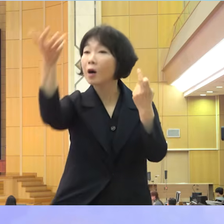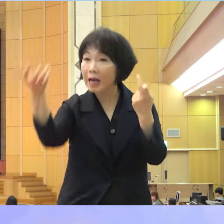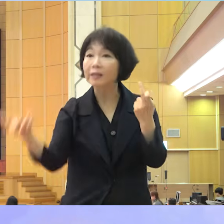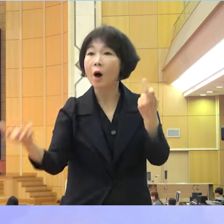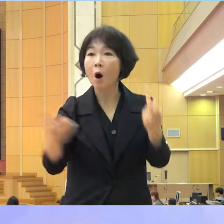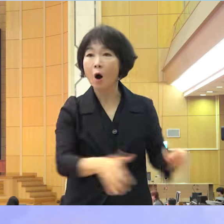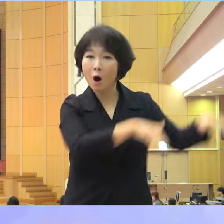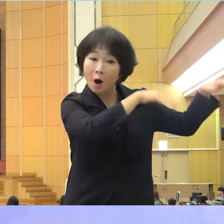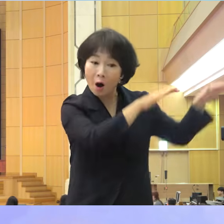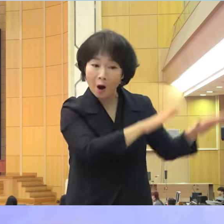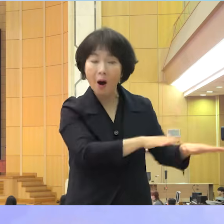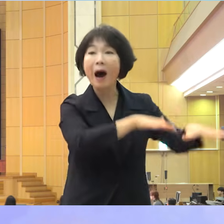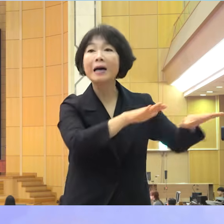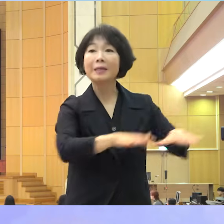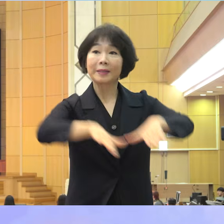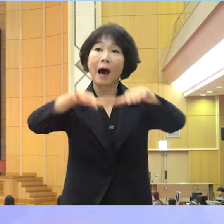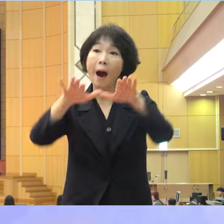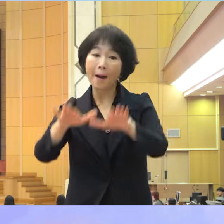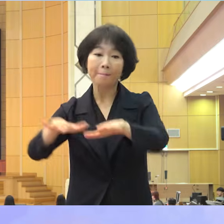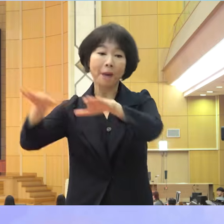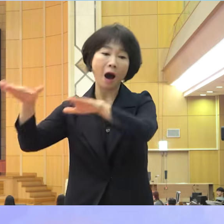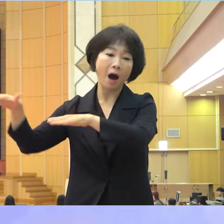언덕을 떠나서